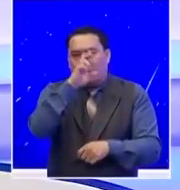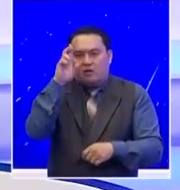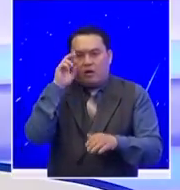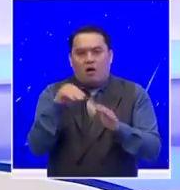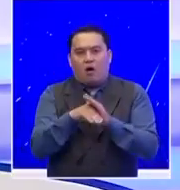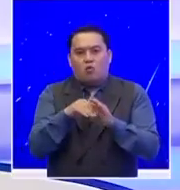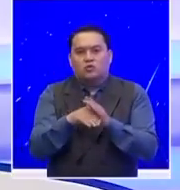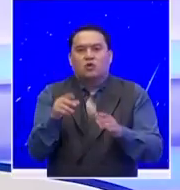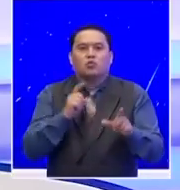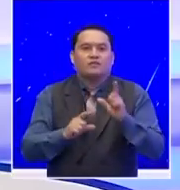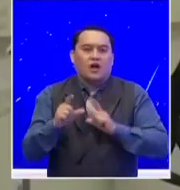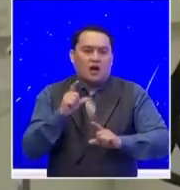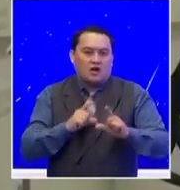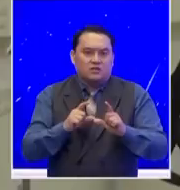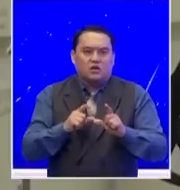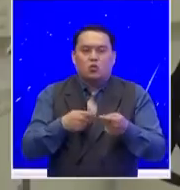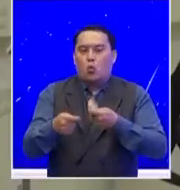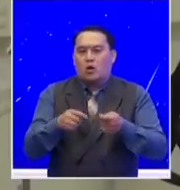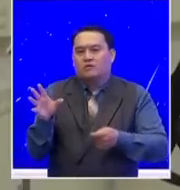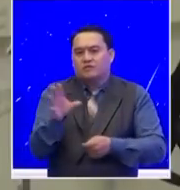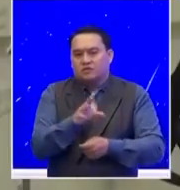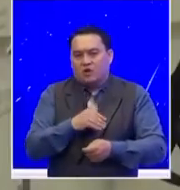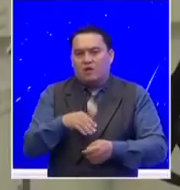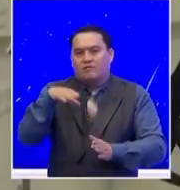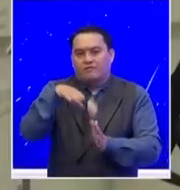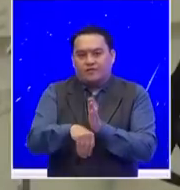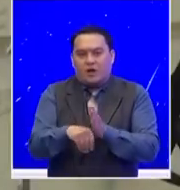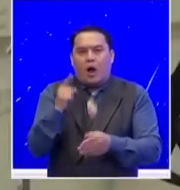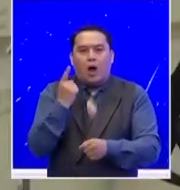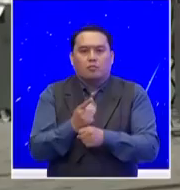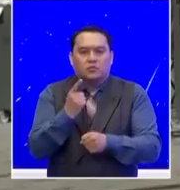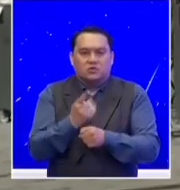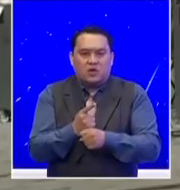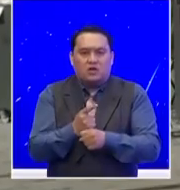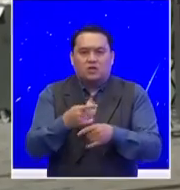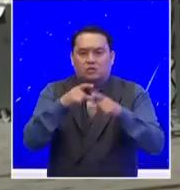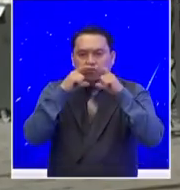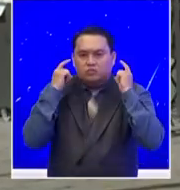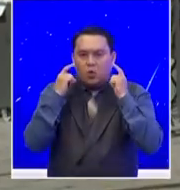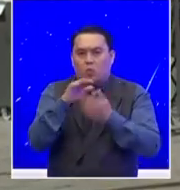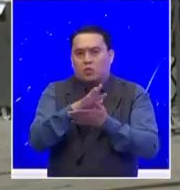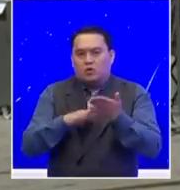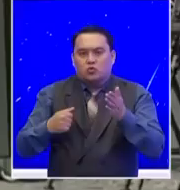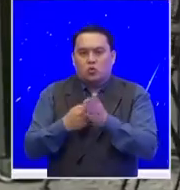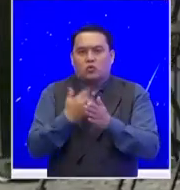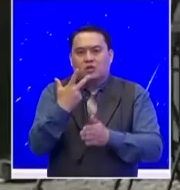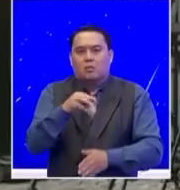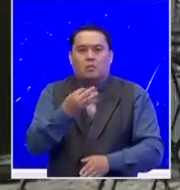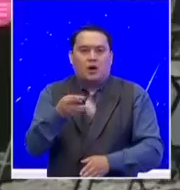при университетах. В среду власти всех регионов страны ввели обязательное ношение защитных масок и продлили до 3